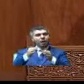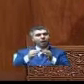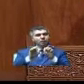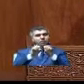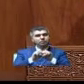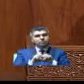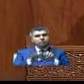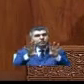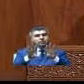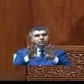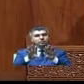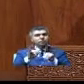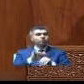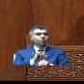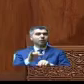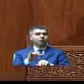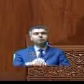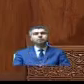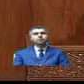اللاعدالة الاجتماعية،